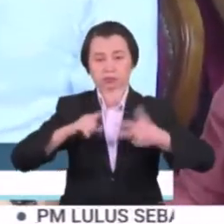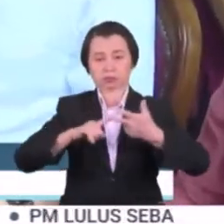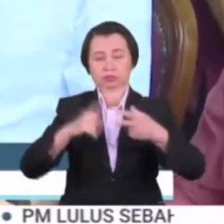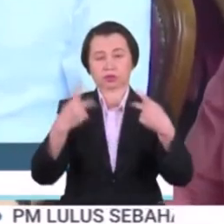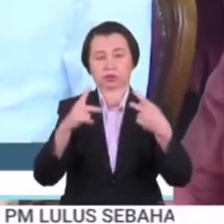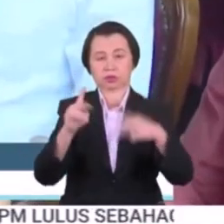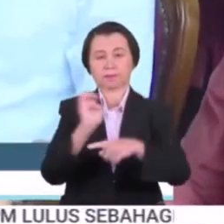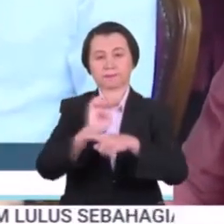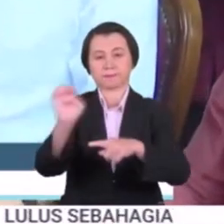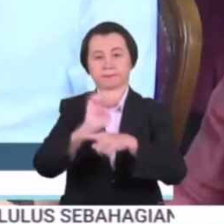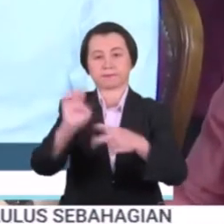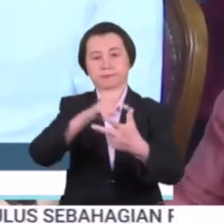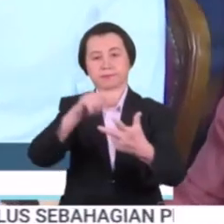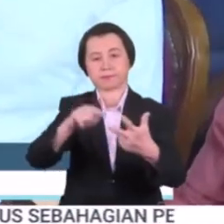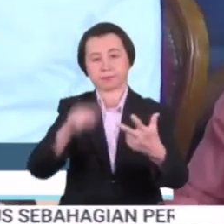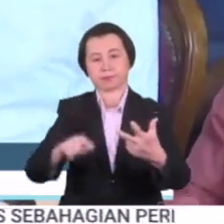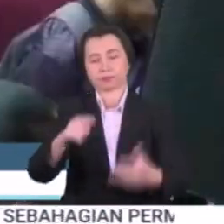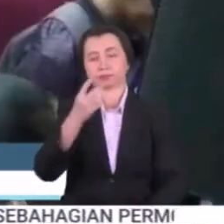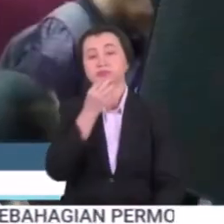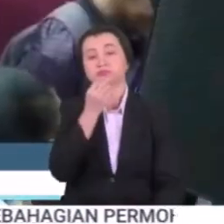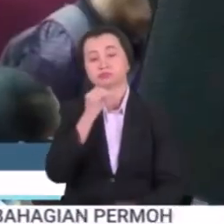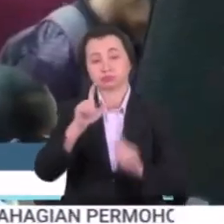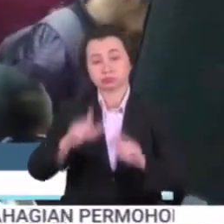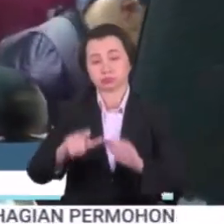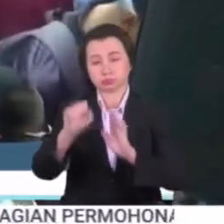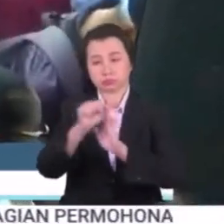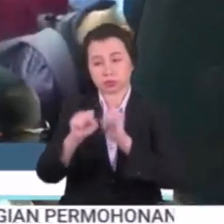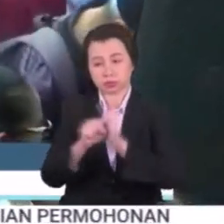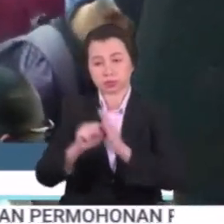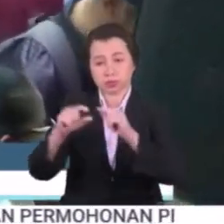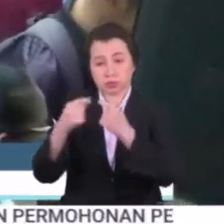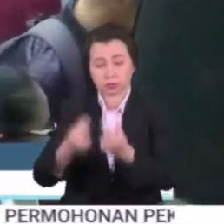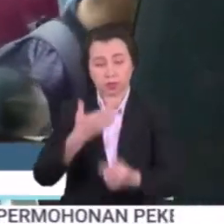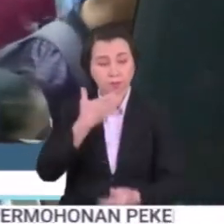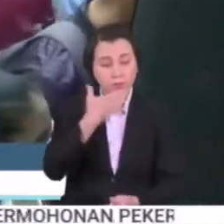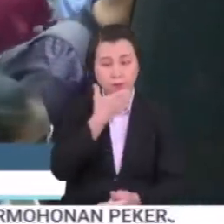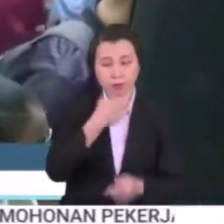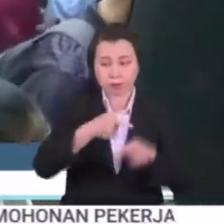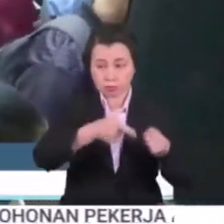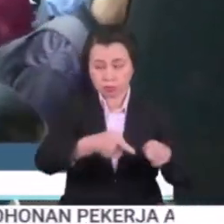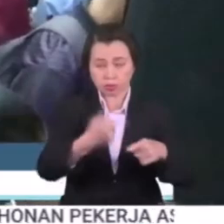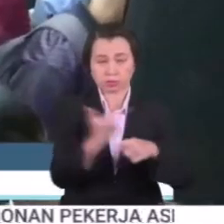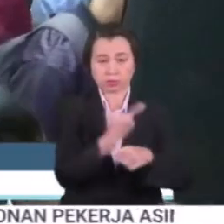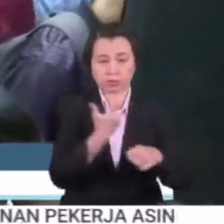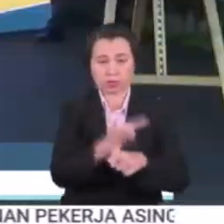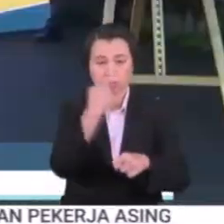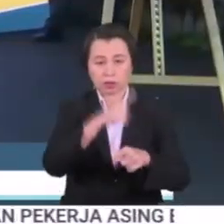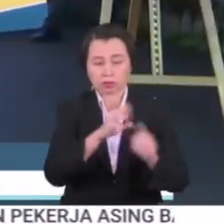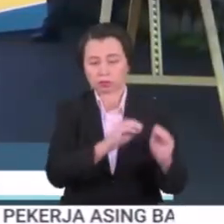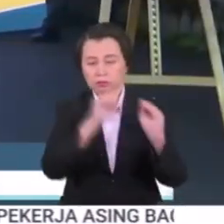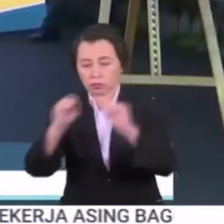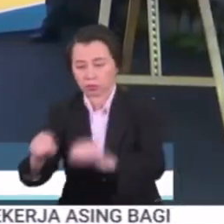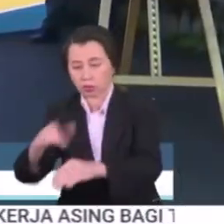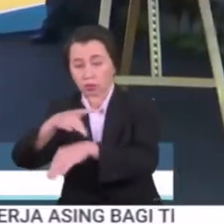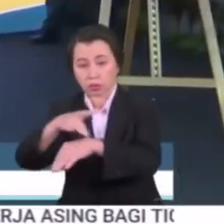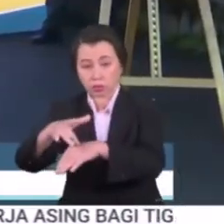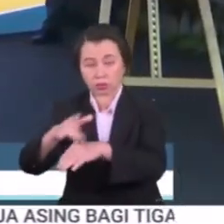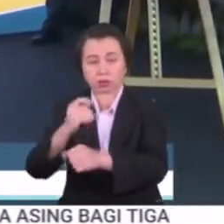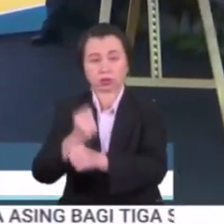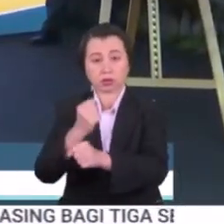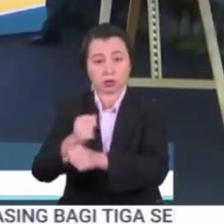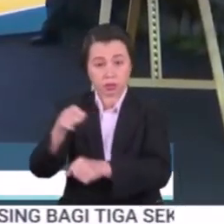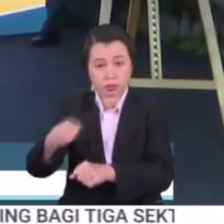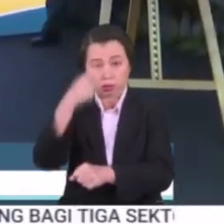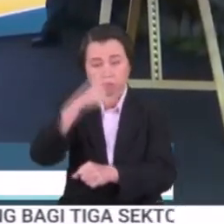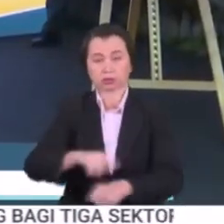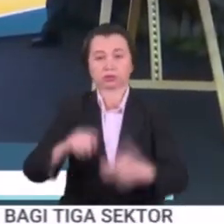perniagaan kedai emas. Datuk Seri Anwar Ibrahim juga meletakkan syarat agar golongan belia tempatan diberi latihan untuk mengisi keperluan tenaga kerja